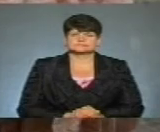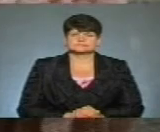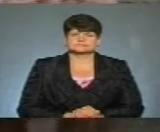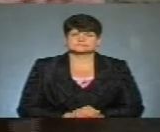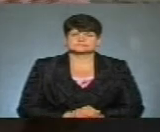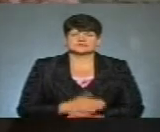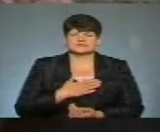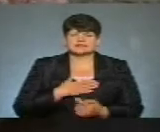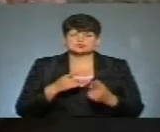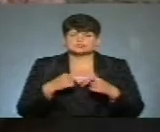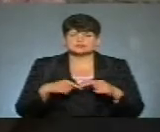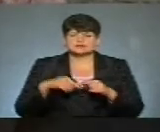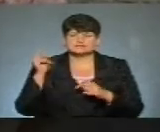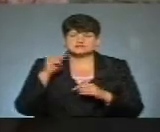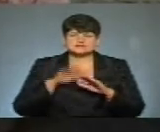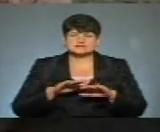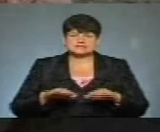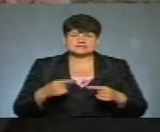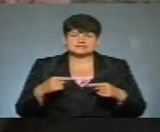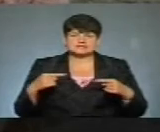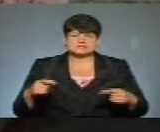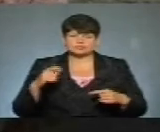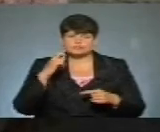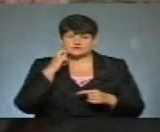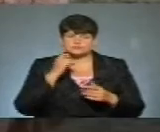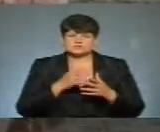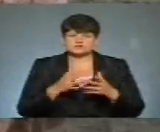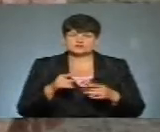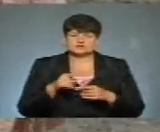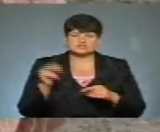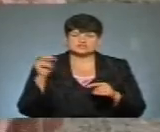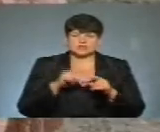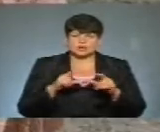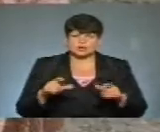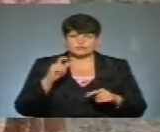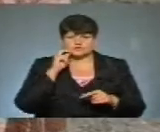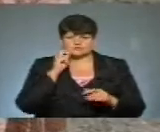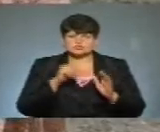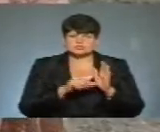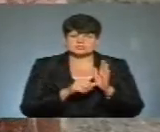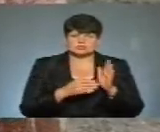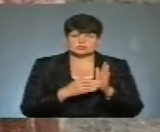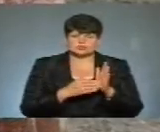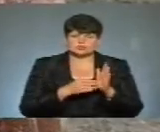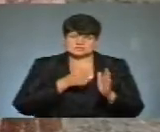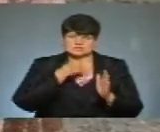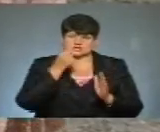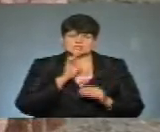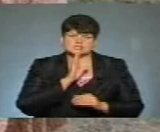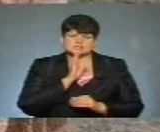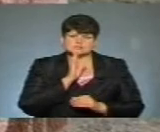В нашому відділенні навчаються діти різного віку, здебільшого вони шкільного віку, це від 6 до найстаршій дівчинці,